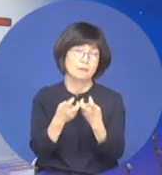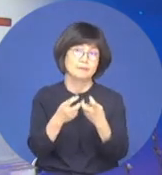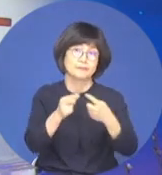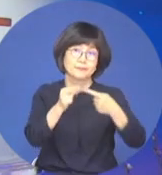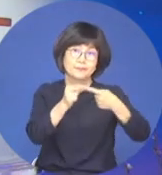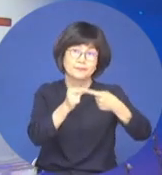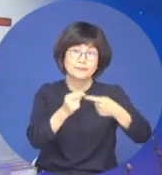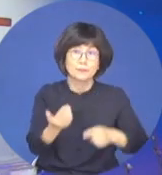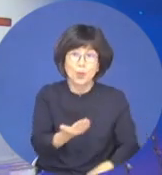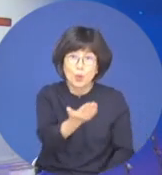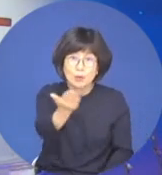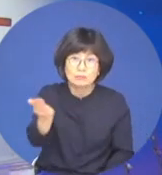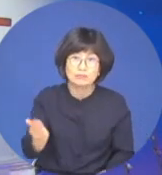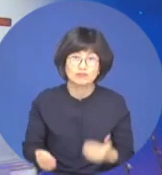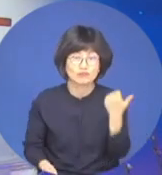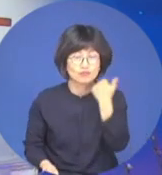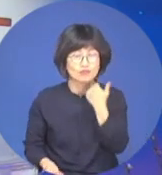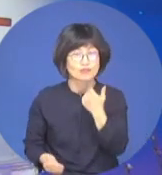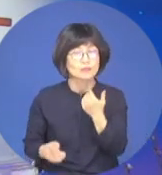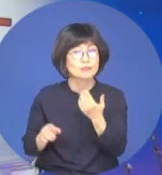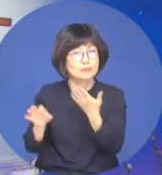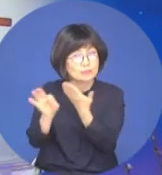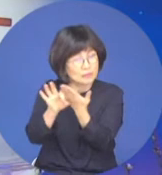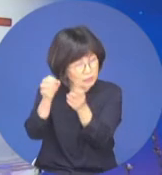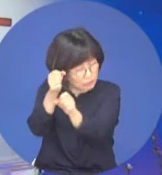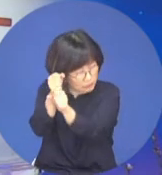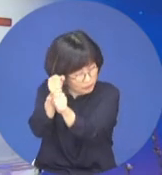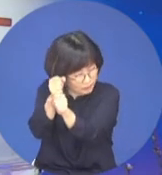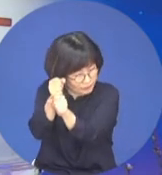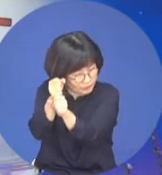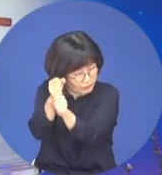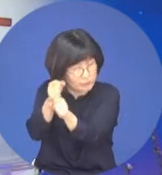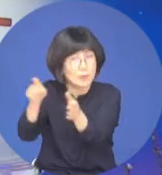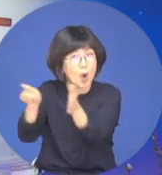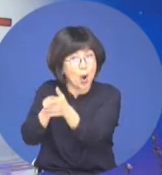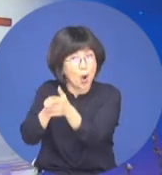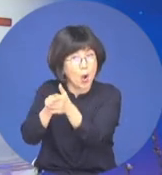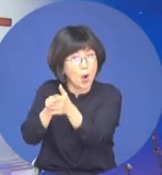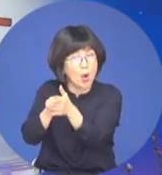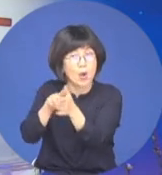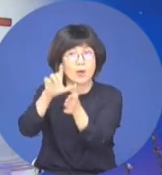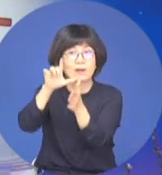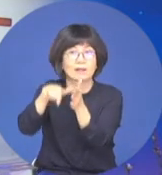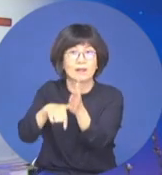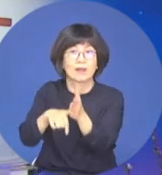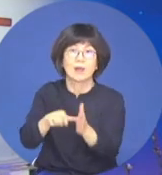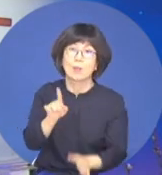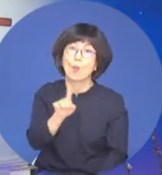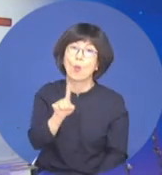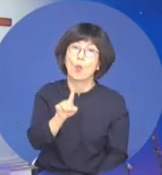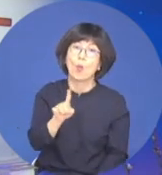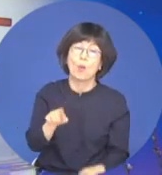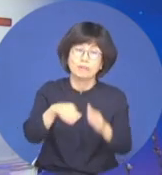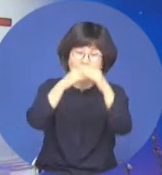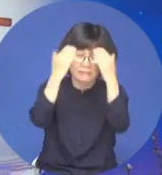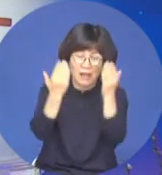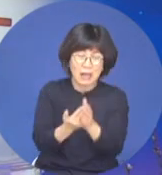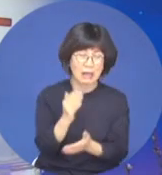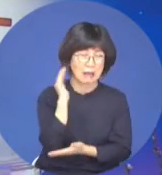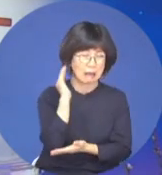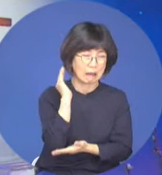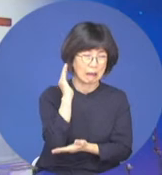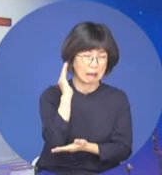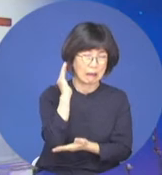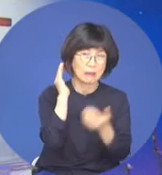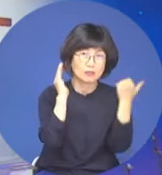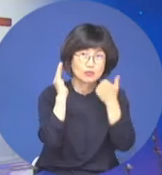여러분이 누군가를 의지하고 누군가를 신뢰한다면 모든 이야기를 누구한테 합니까? 신뢰하는 사람에게